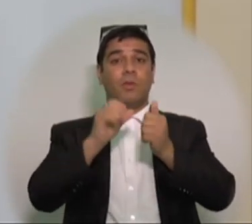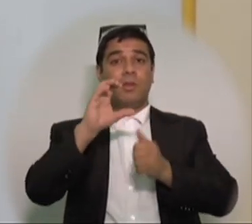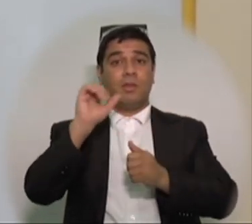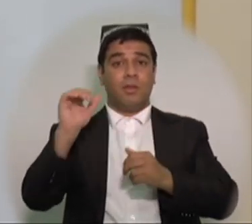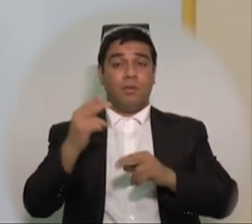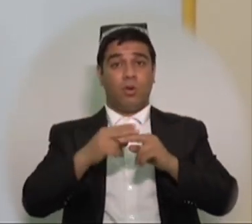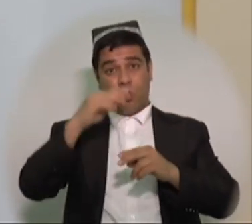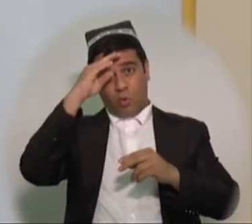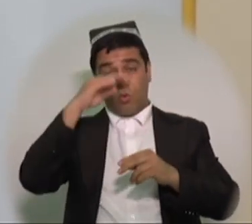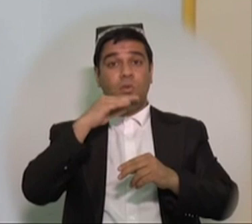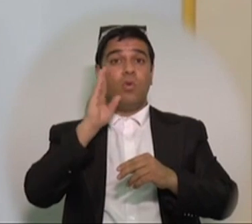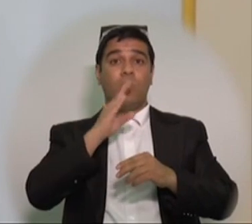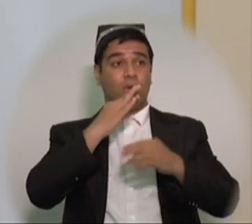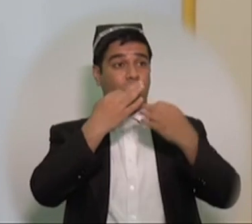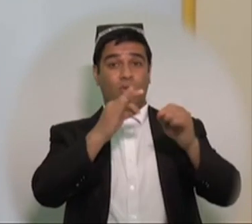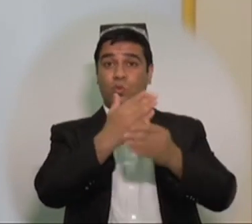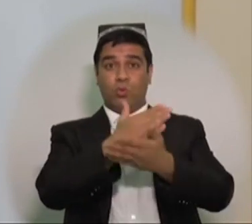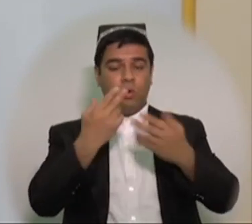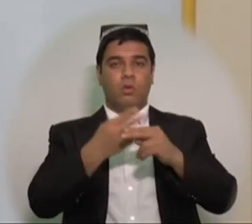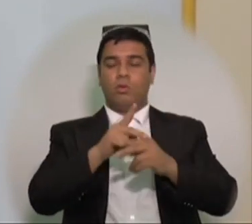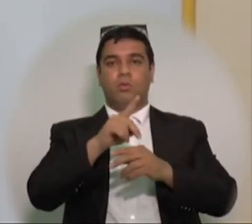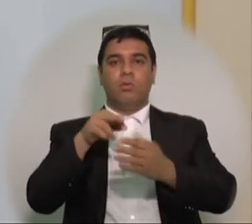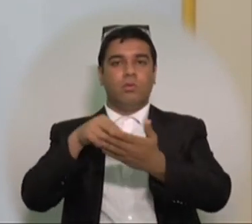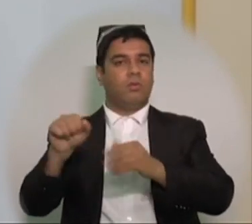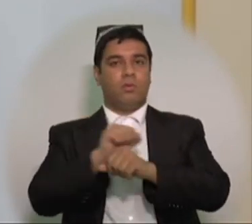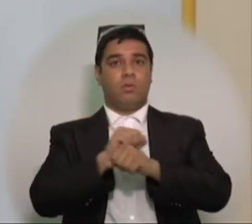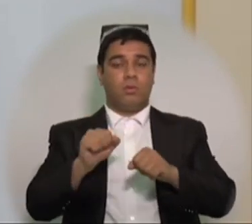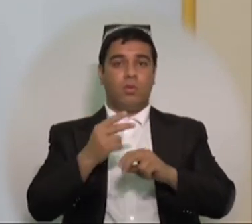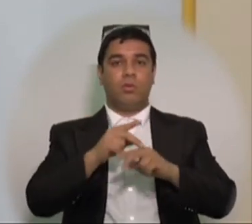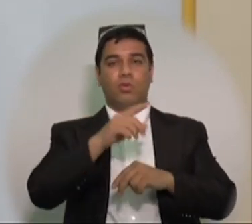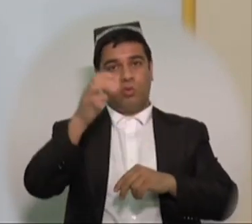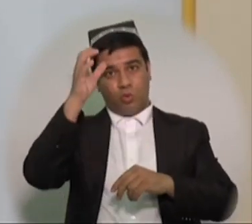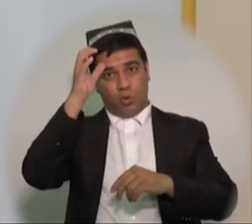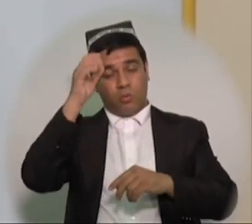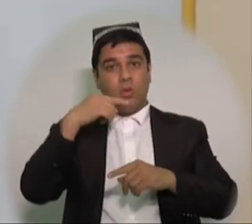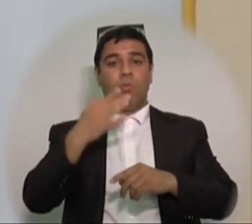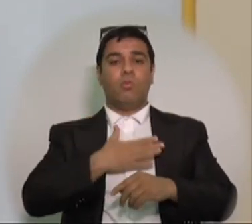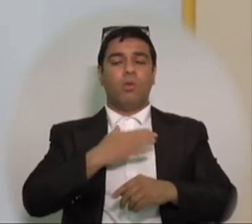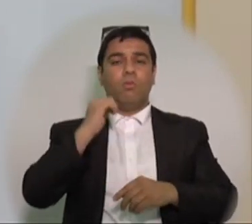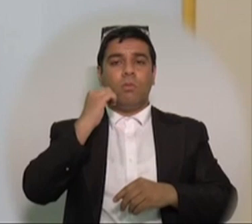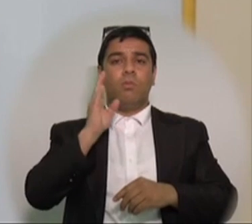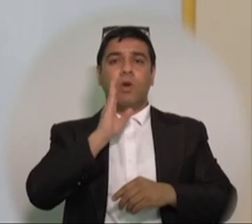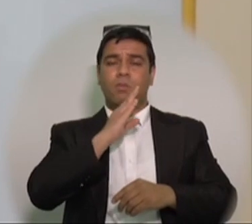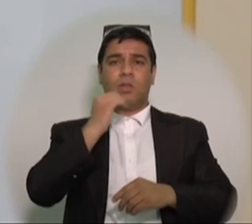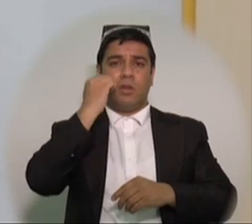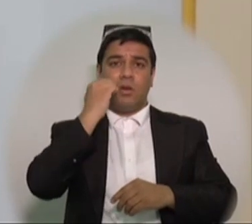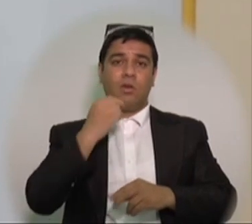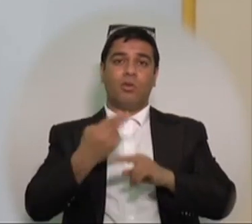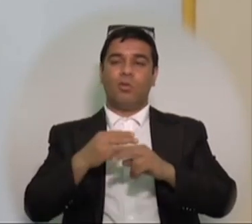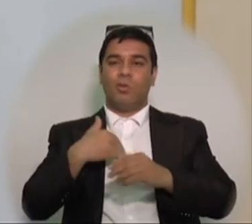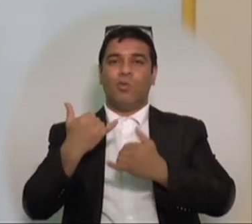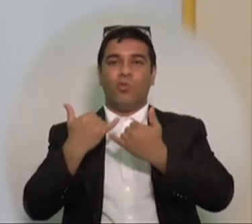ki, onların ruhsatsız kirib olmaydı. Degende sahabalardan bittileri, onam karı insanlar, ben o